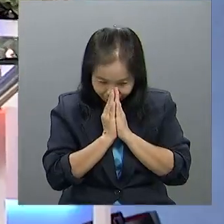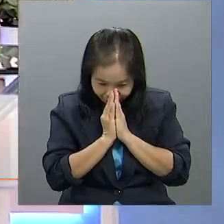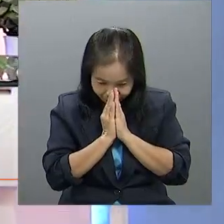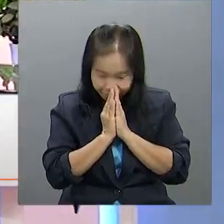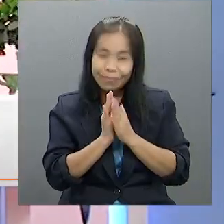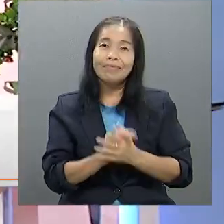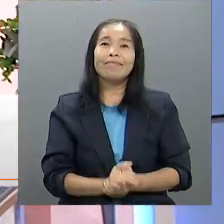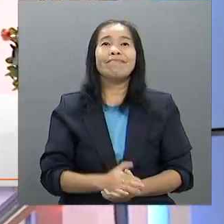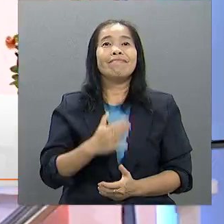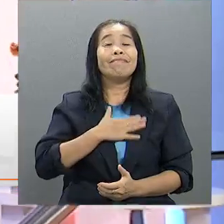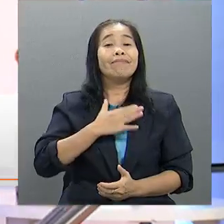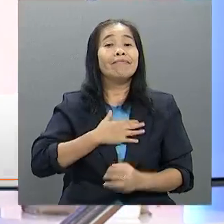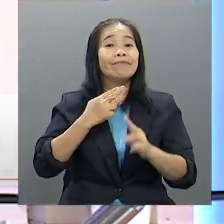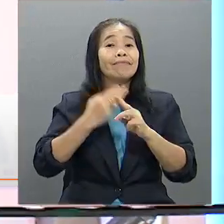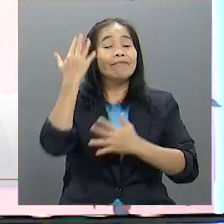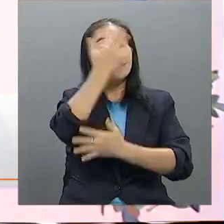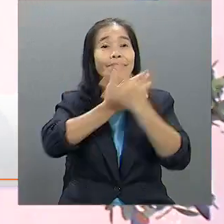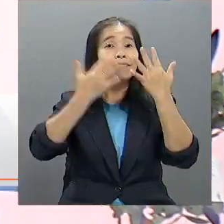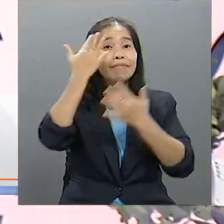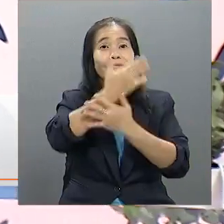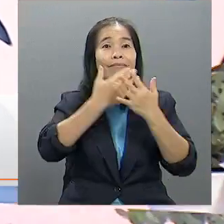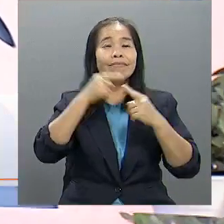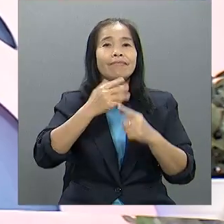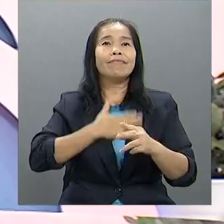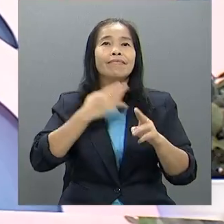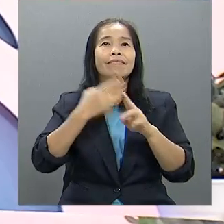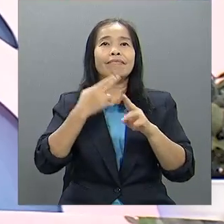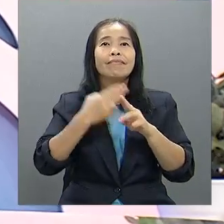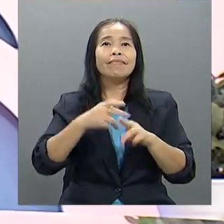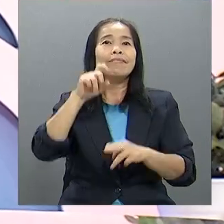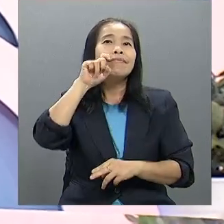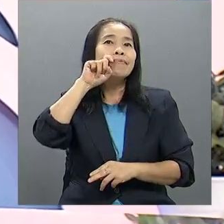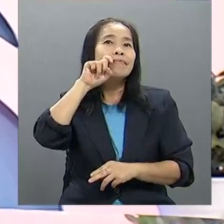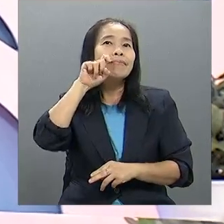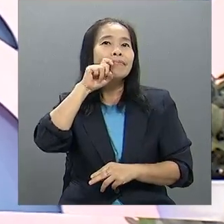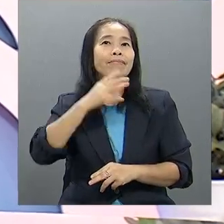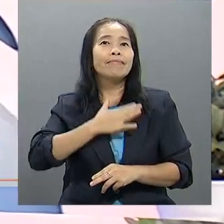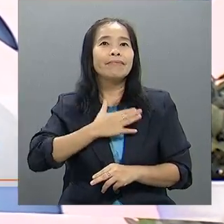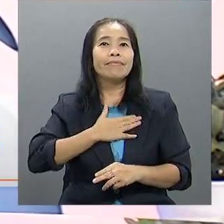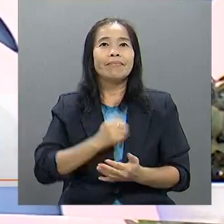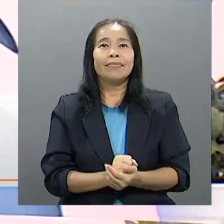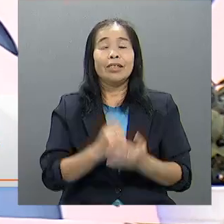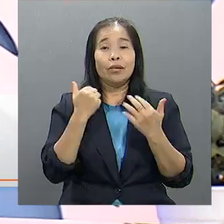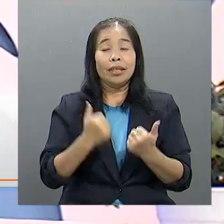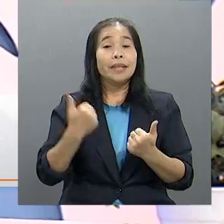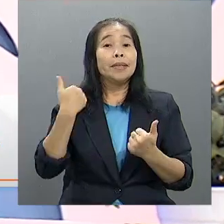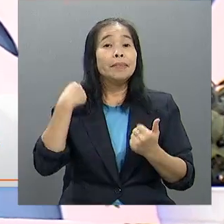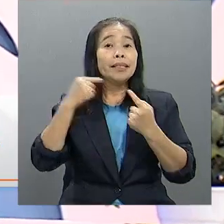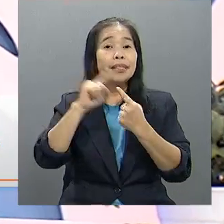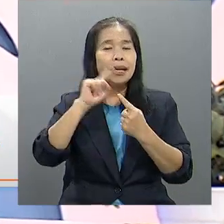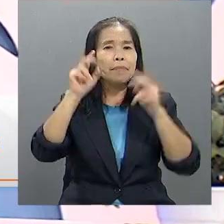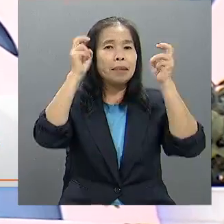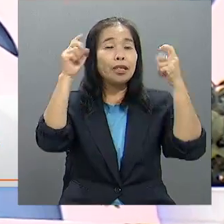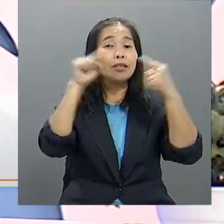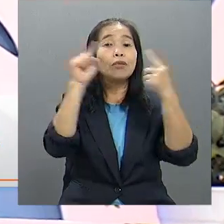สวัสดีค่ะคุณผู้ชมคะพบกันเช่นเคยนะคะกับปูเป้ภัคคนันในช่วงประเด็นสังคมค่ะวันนี้มีอีกหนึ่งประเด็นที่หลายๆคนให้ความสนใ